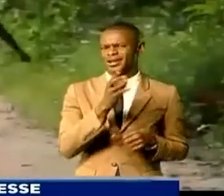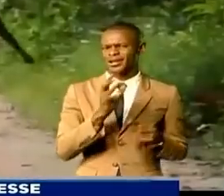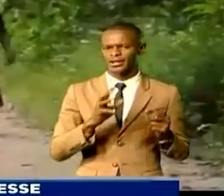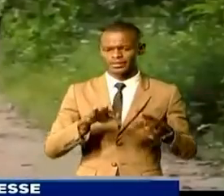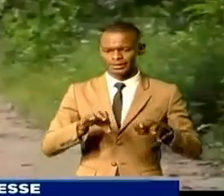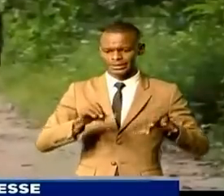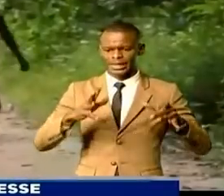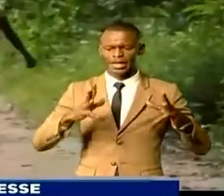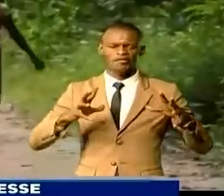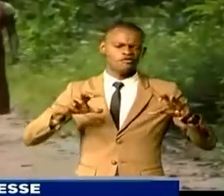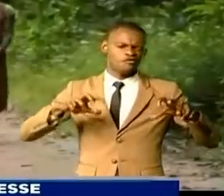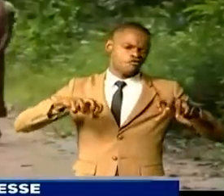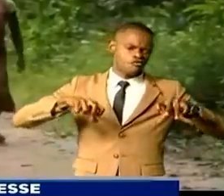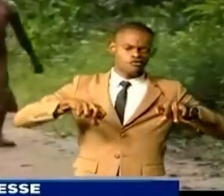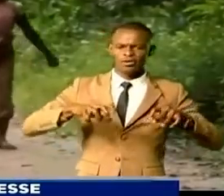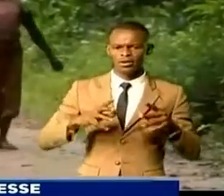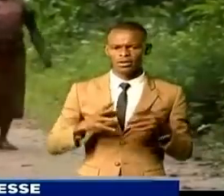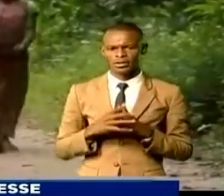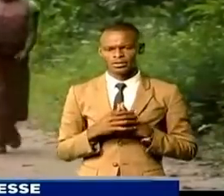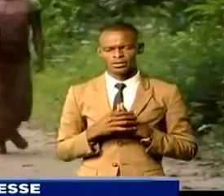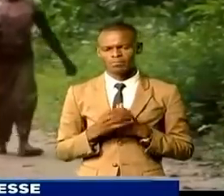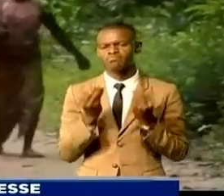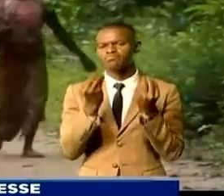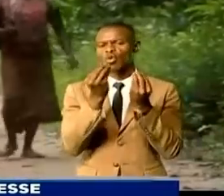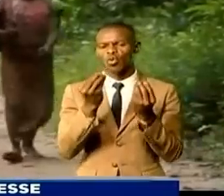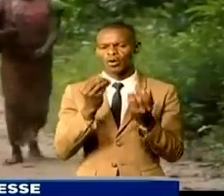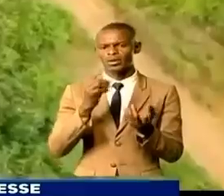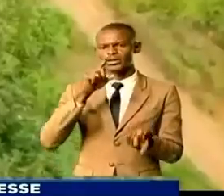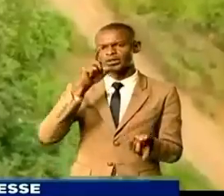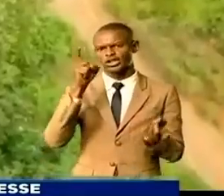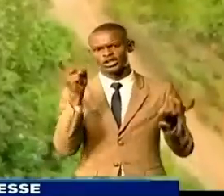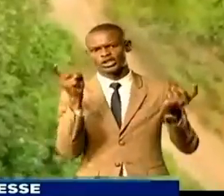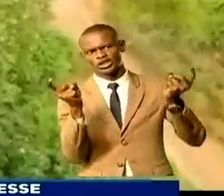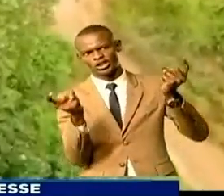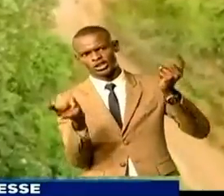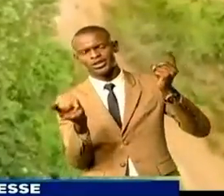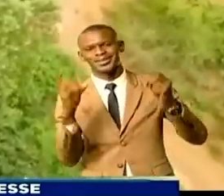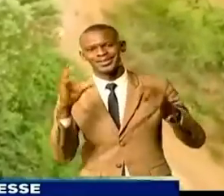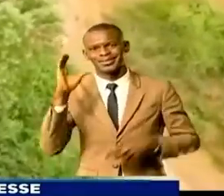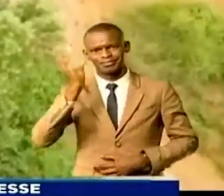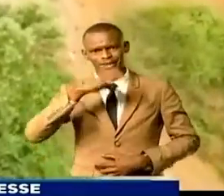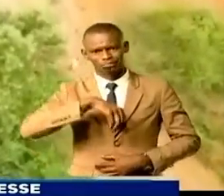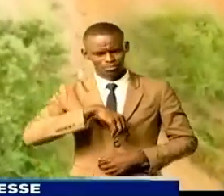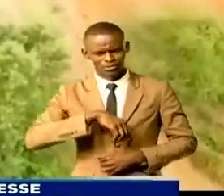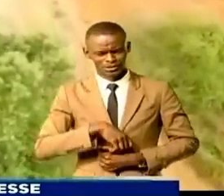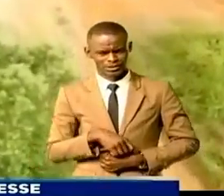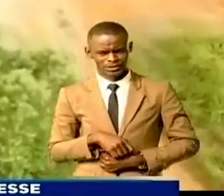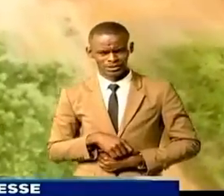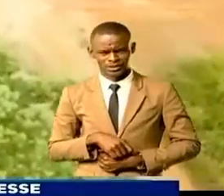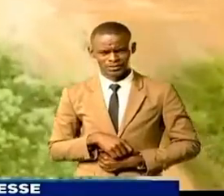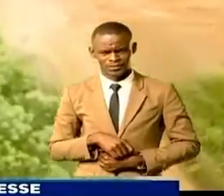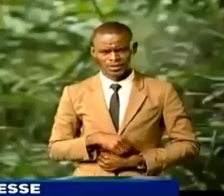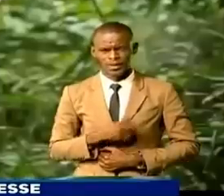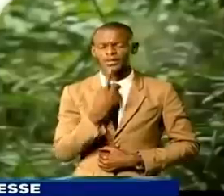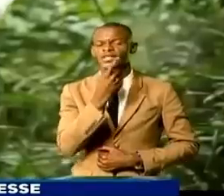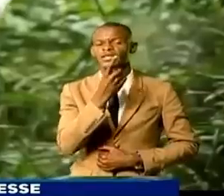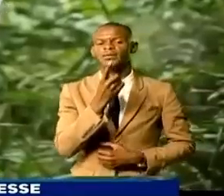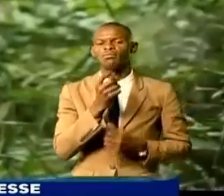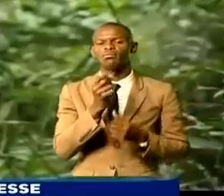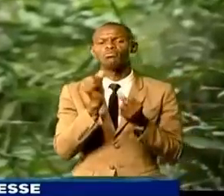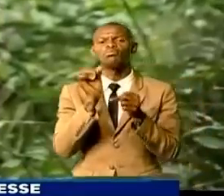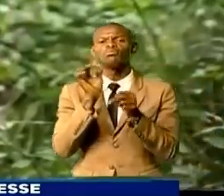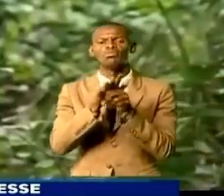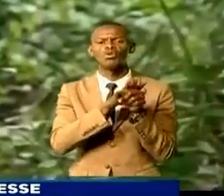des changements climatiques. D'aucuns pensaient que la sécheresse était la principale cause de la